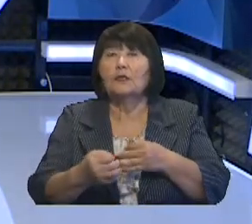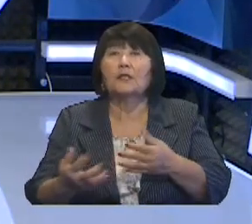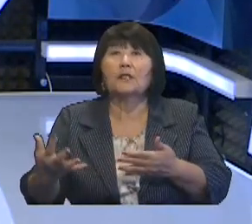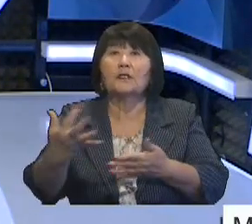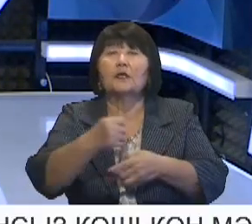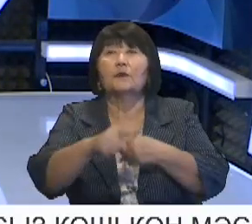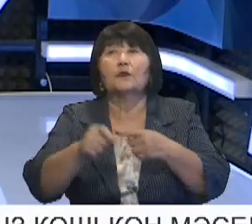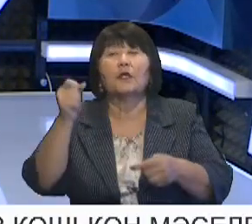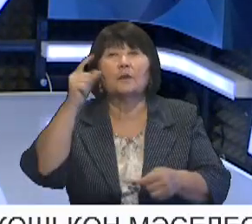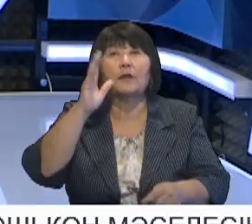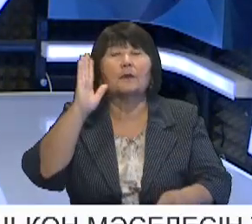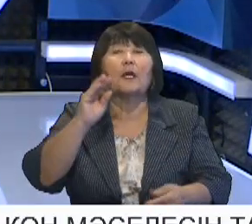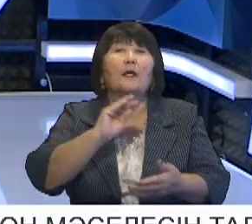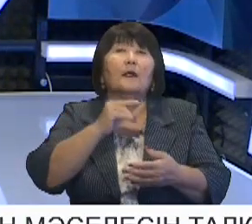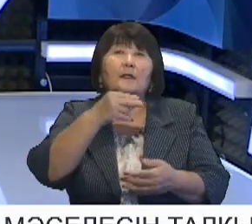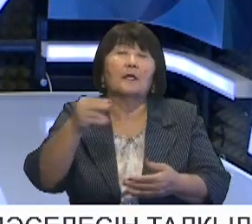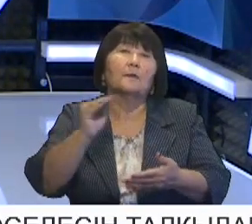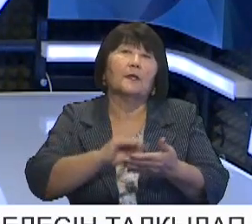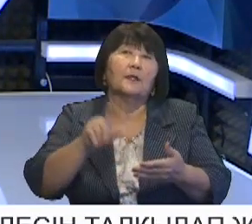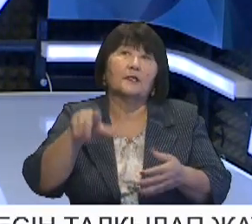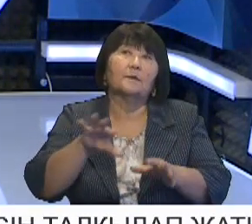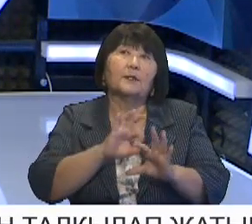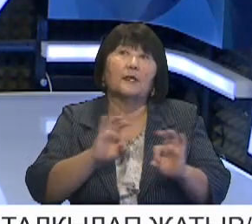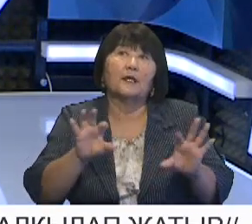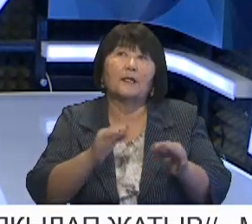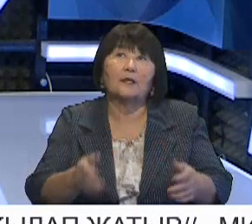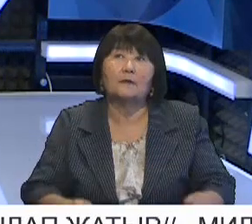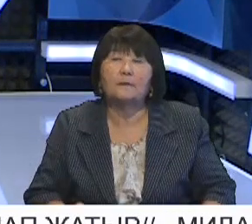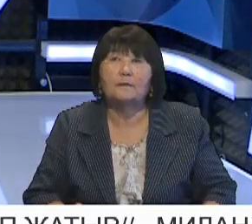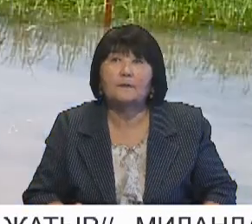терімнен соң белгілі болады. Тақырыпты тілшіміз тарқатады.